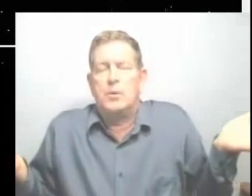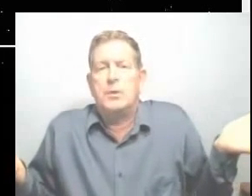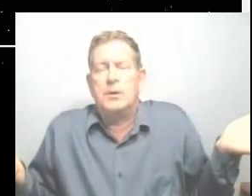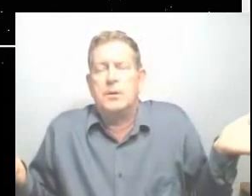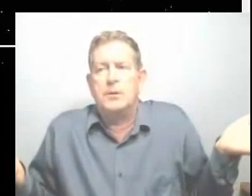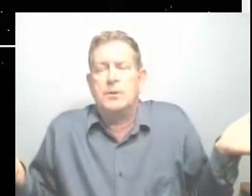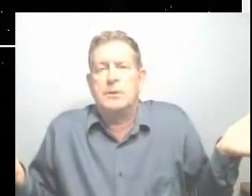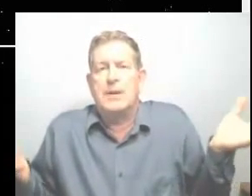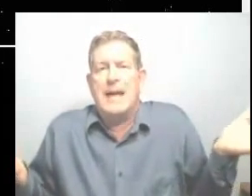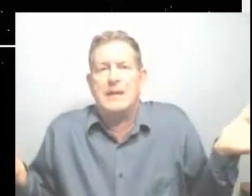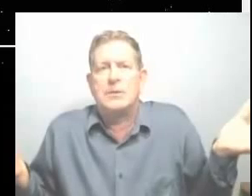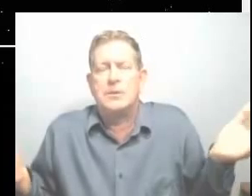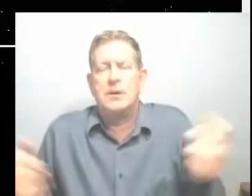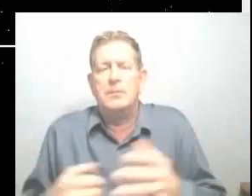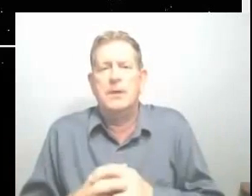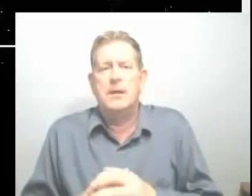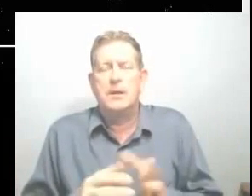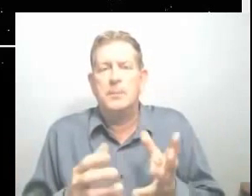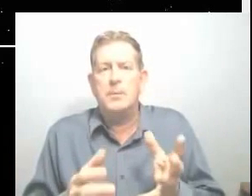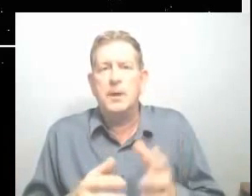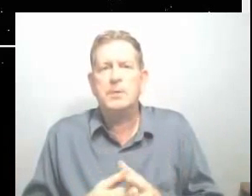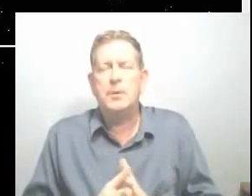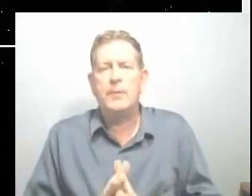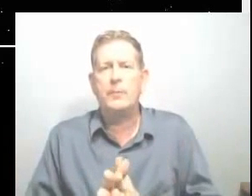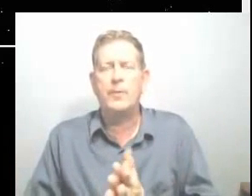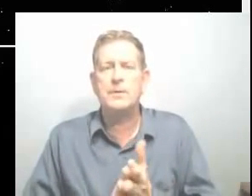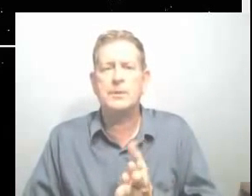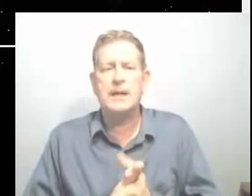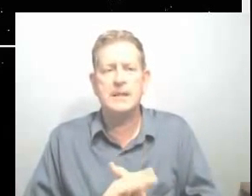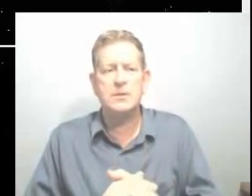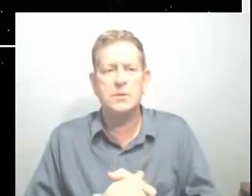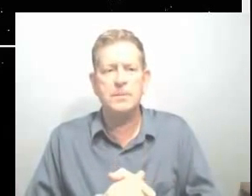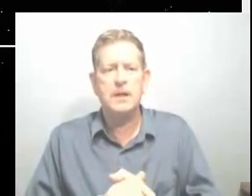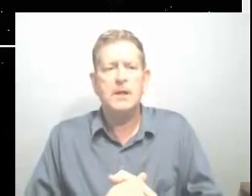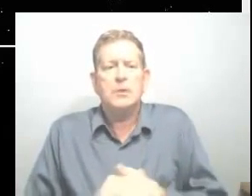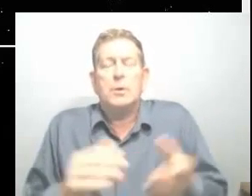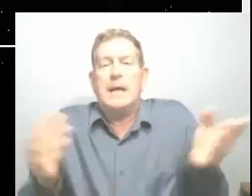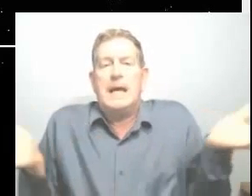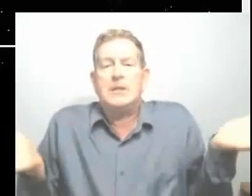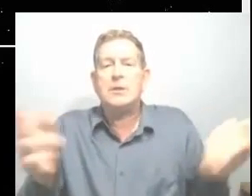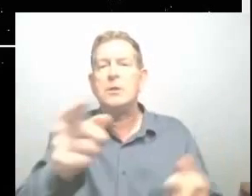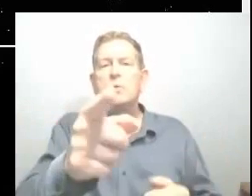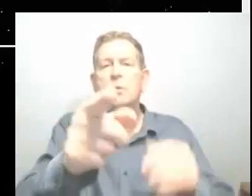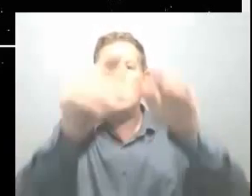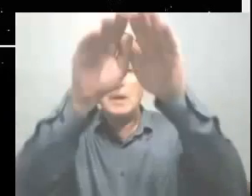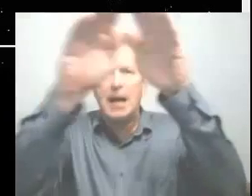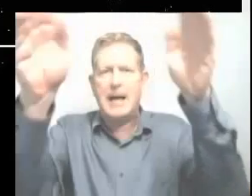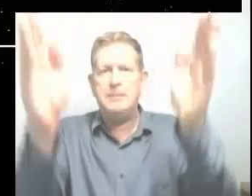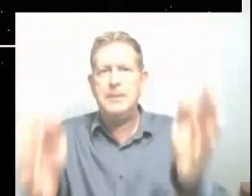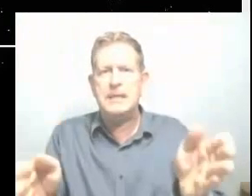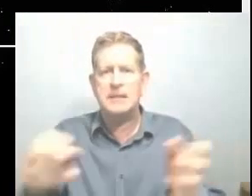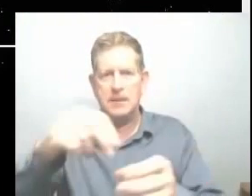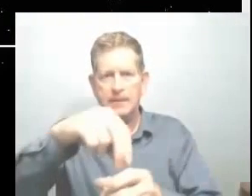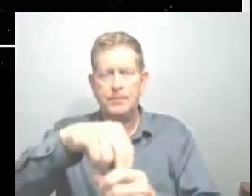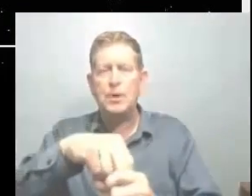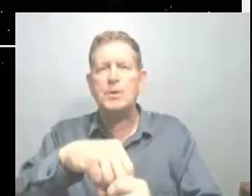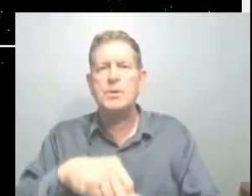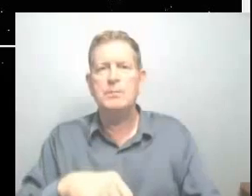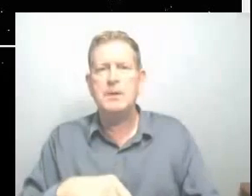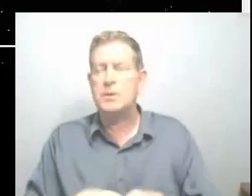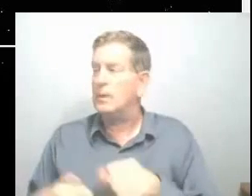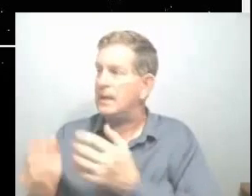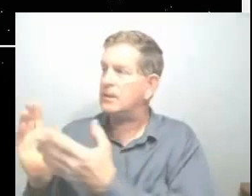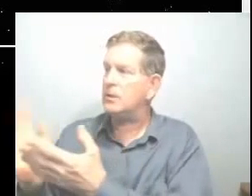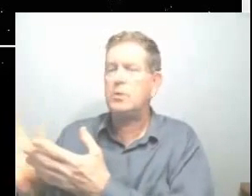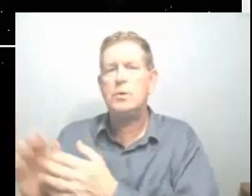questions en utilisant est-ce que comme mode pour la formation de la question. Donc, est-ce que tu habites dans